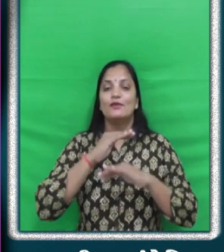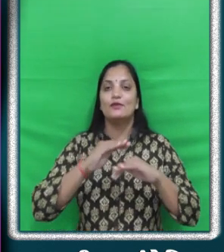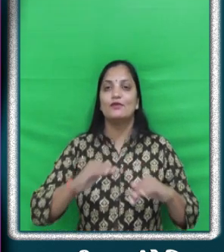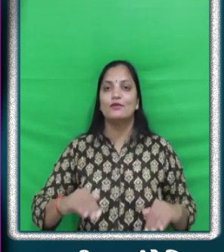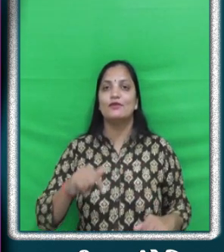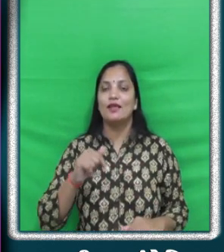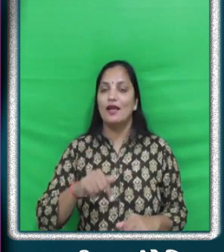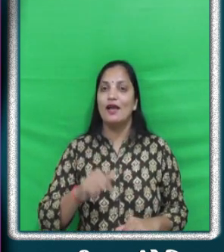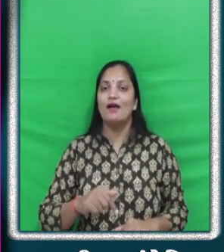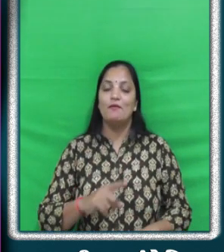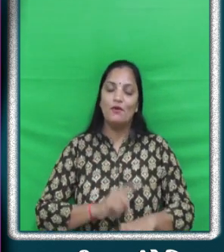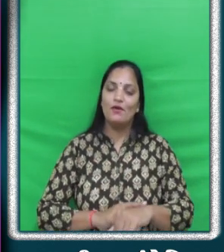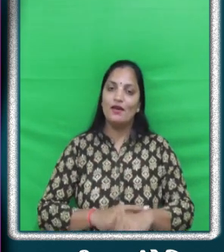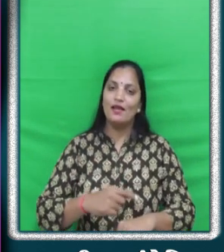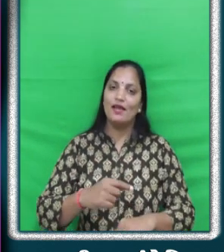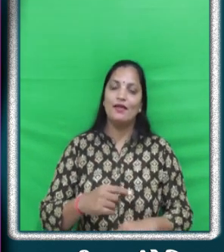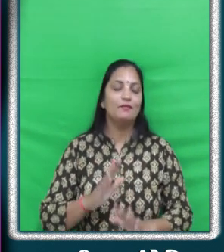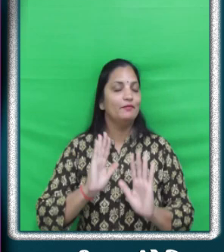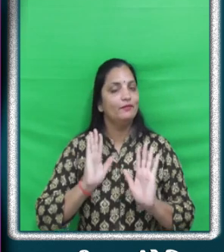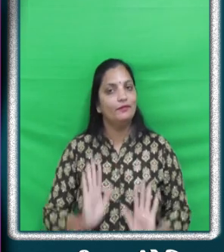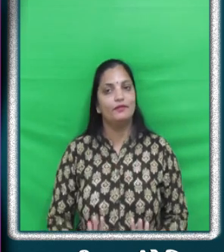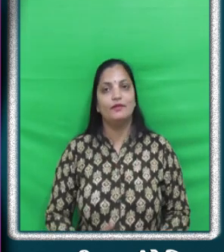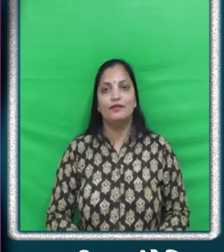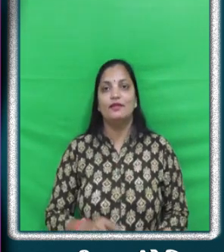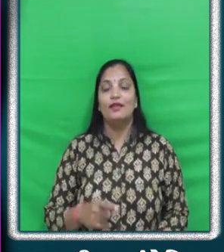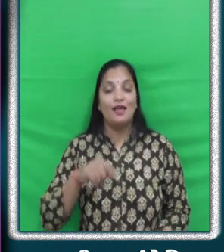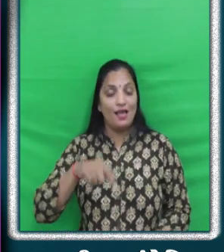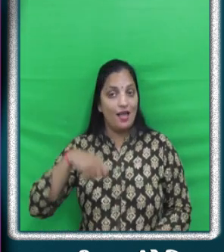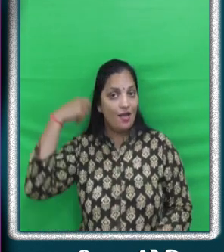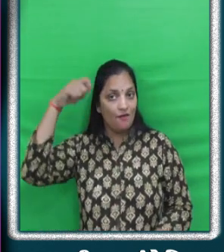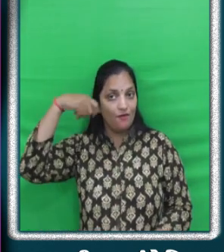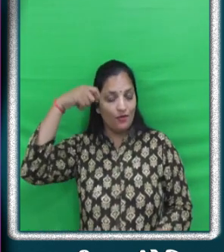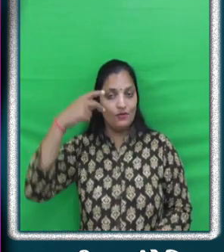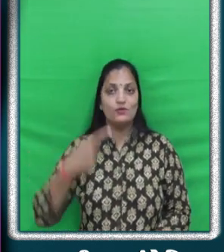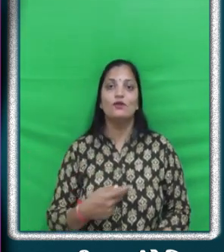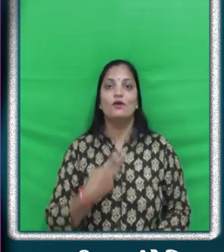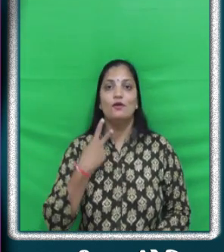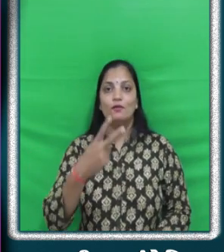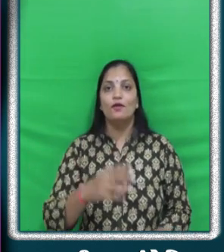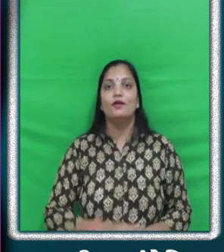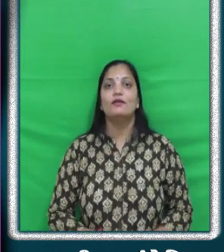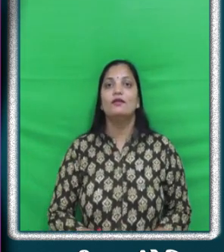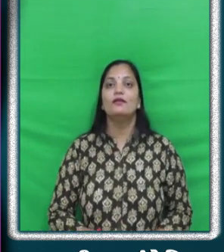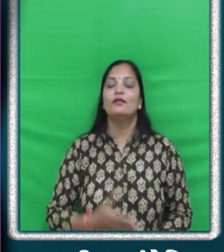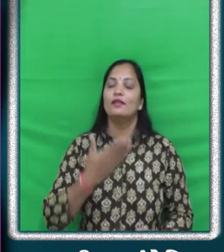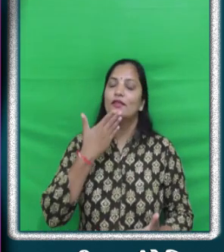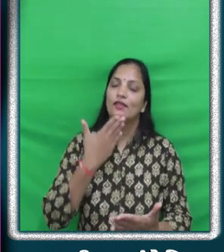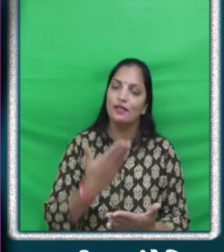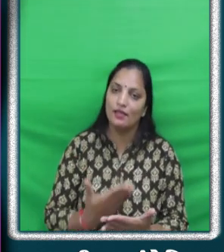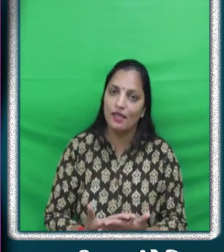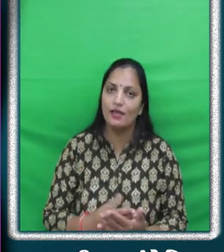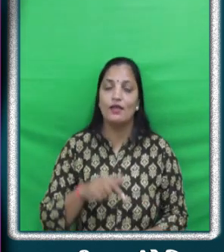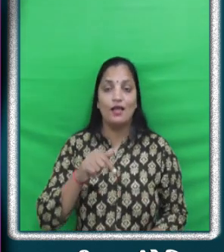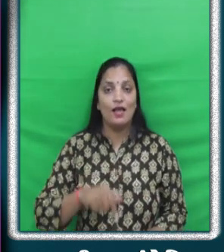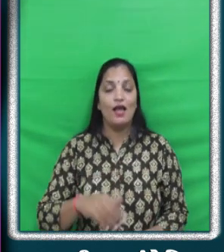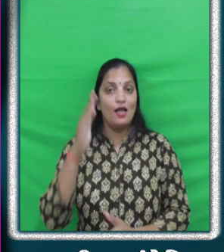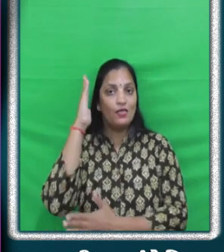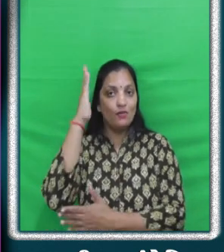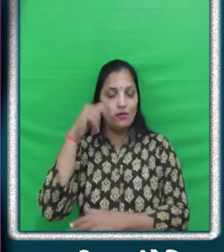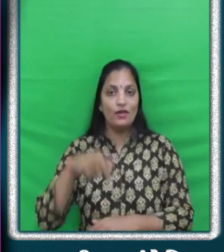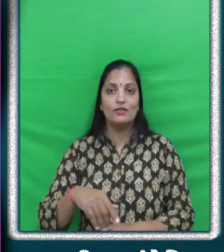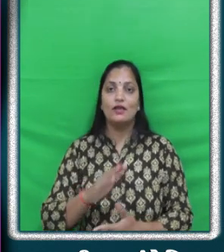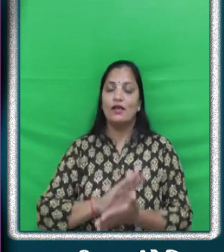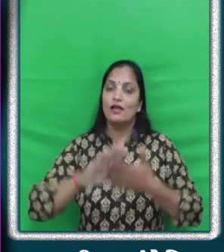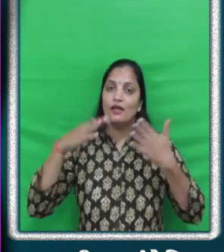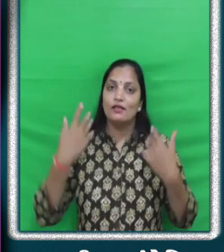તો વિદ્યાર્થી મિત્રો, આપણો સમય અહીં થઈ ગયો છે. આ વિડીયો જોવા માટે તમને બધાને ધન્યવાદ. આજનું આ